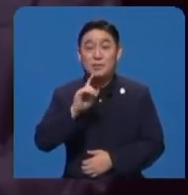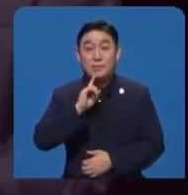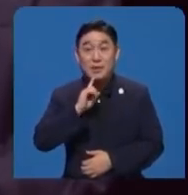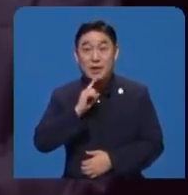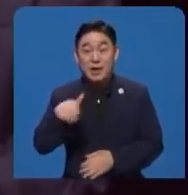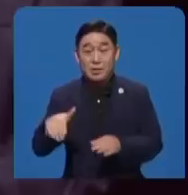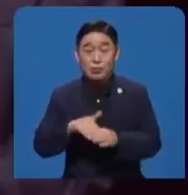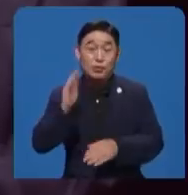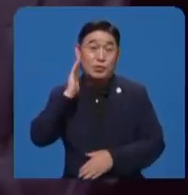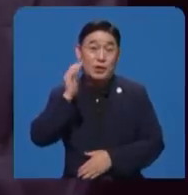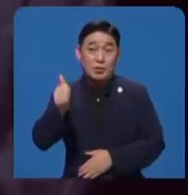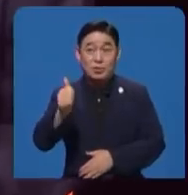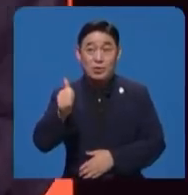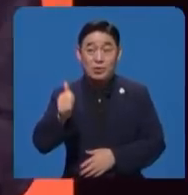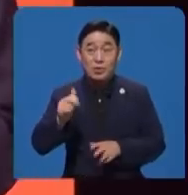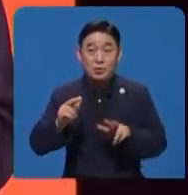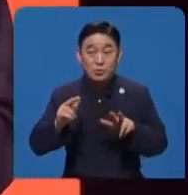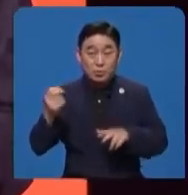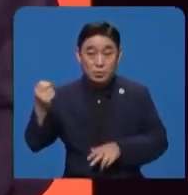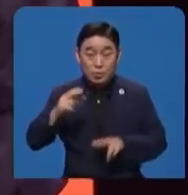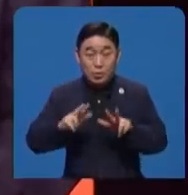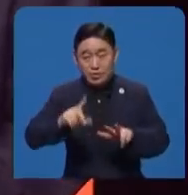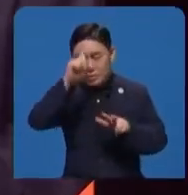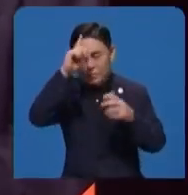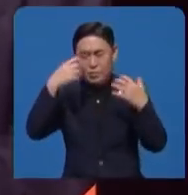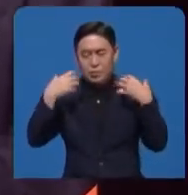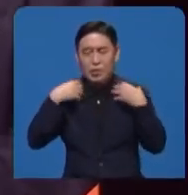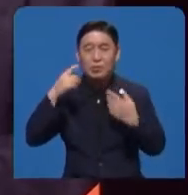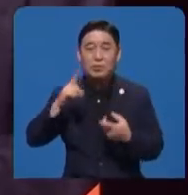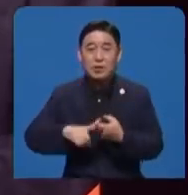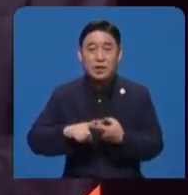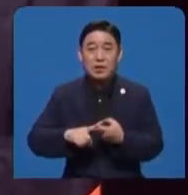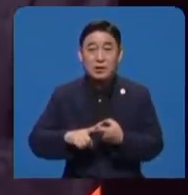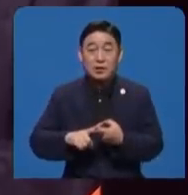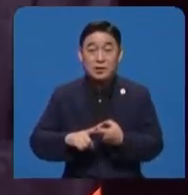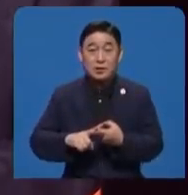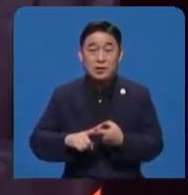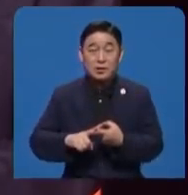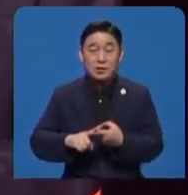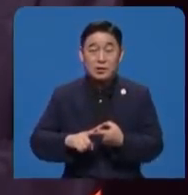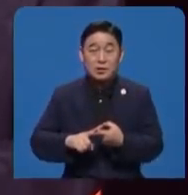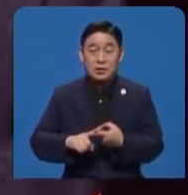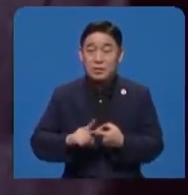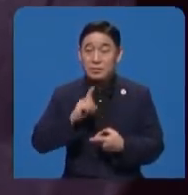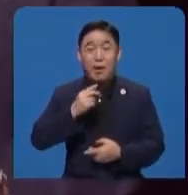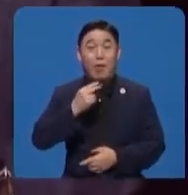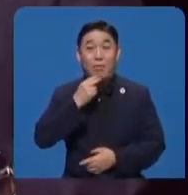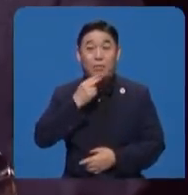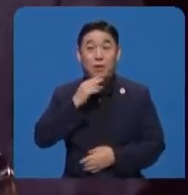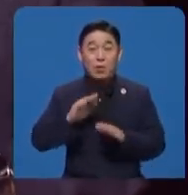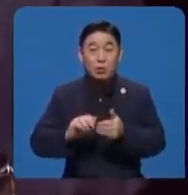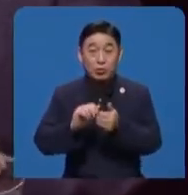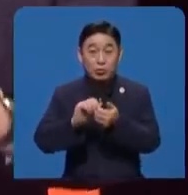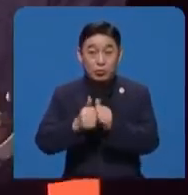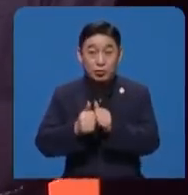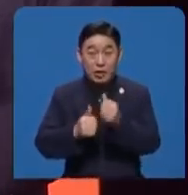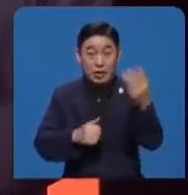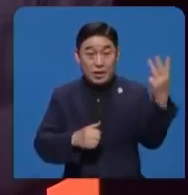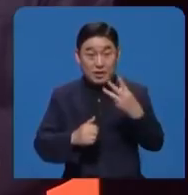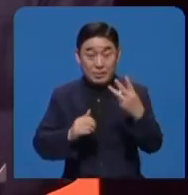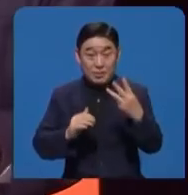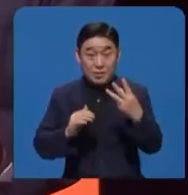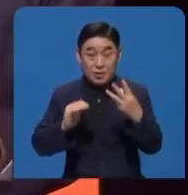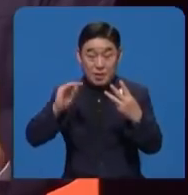이야기고요. 문재인 대통령이나 이 정부는 그런 가능성에 대해서 전혀 이야기를 안 하고 있는데 예, 예. 오늘 주가가